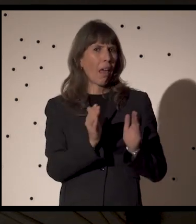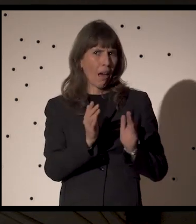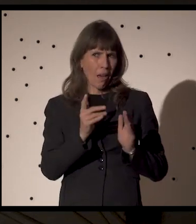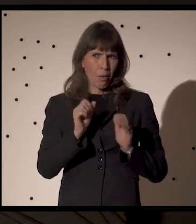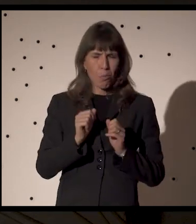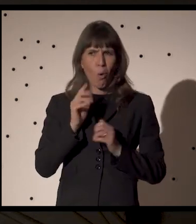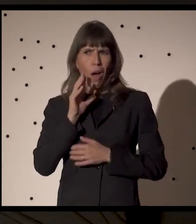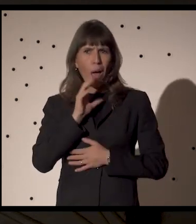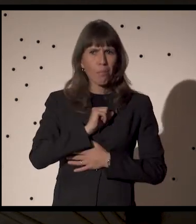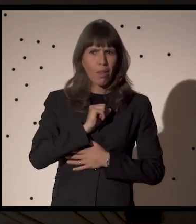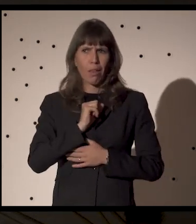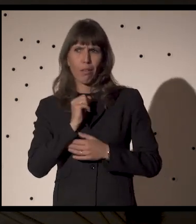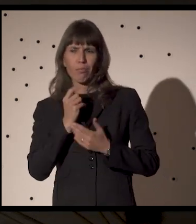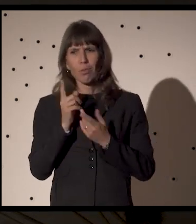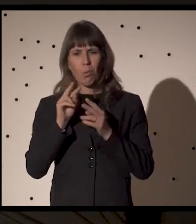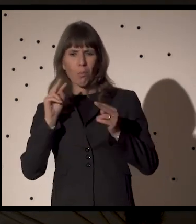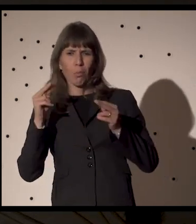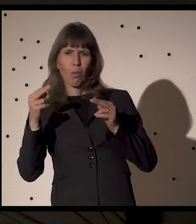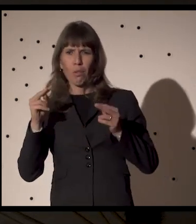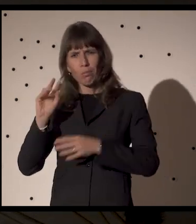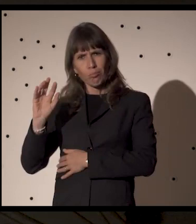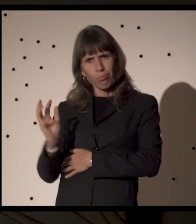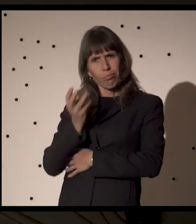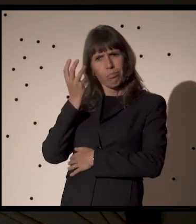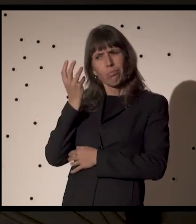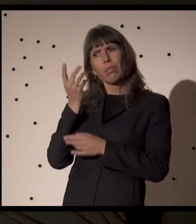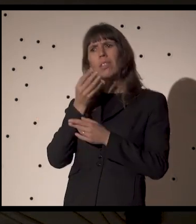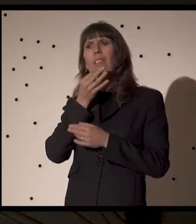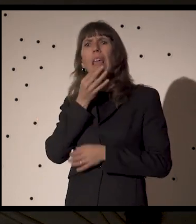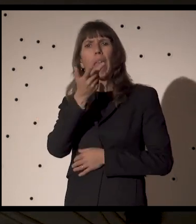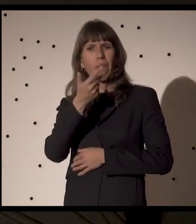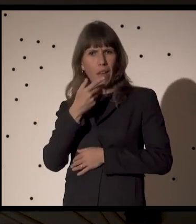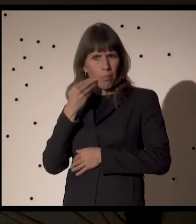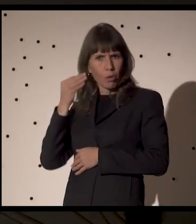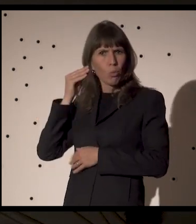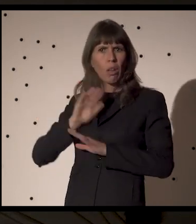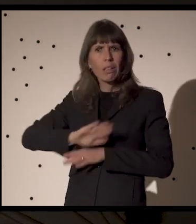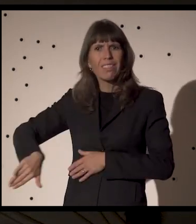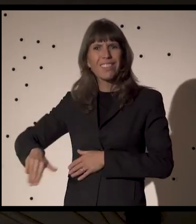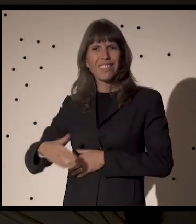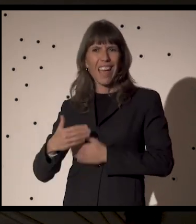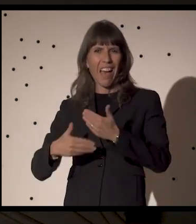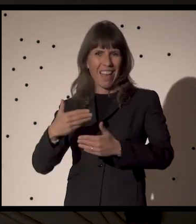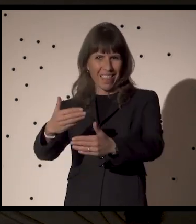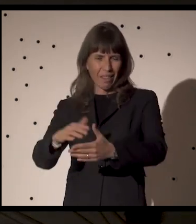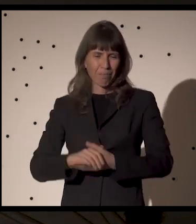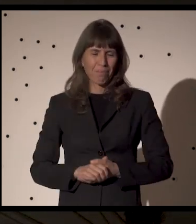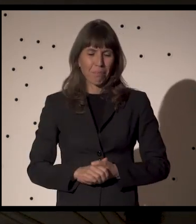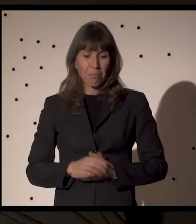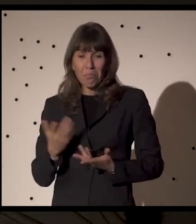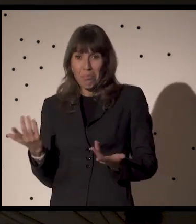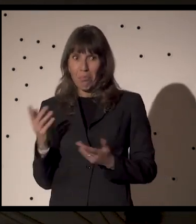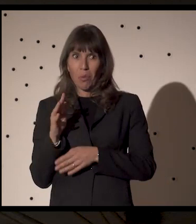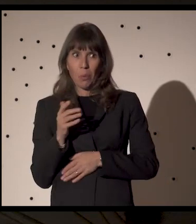eccentrici in certi casi che ci possono aiutare a non coltivare pregiudizi Continuiamo con un altro